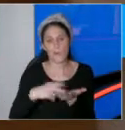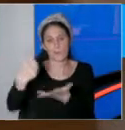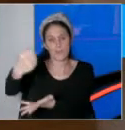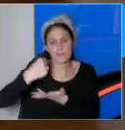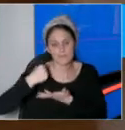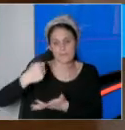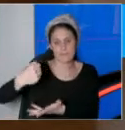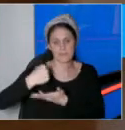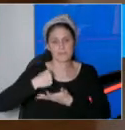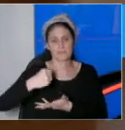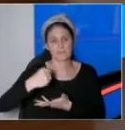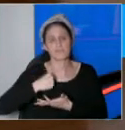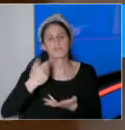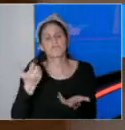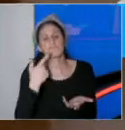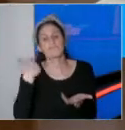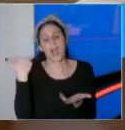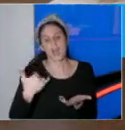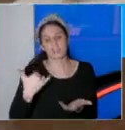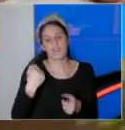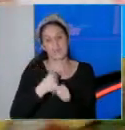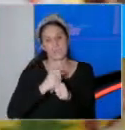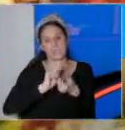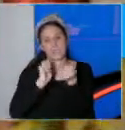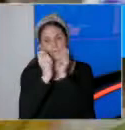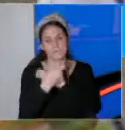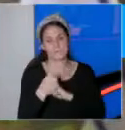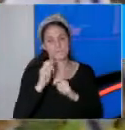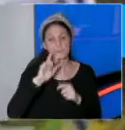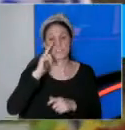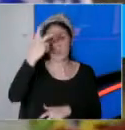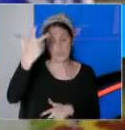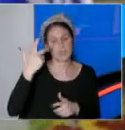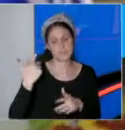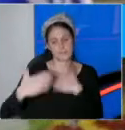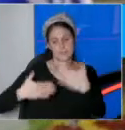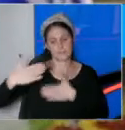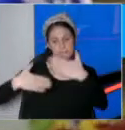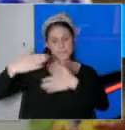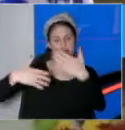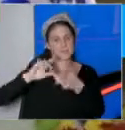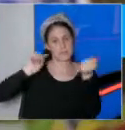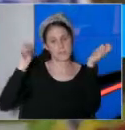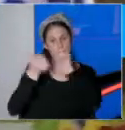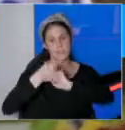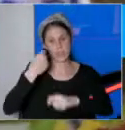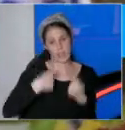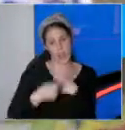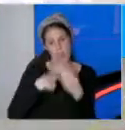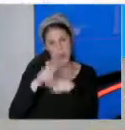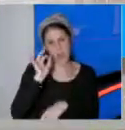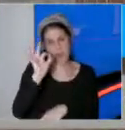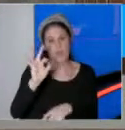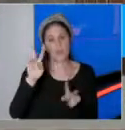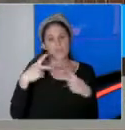במענקים, אז עכשיו הולכים לקחת מהם את זה בעוד 3 שנים, כי הם התקדמו בכל זאת, וזה הולך לשנות להם את הכלכלה. אי אפשר